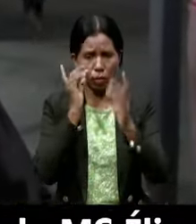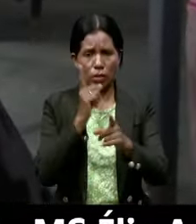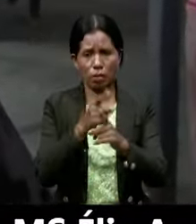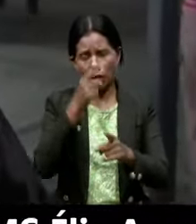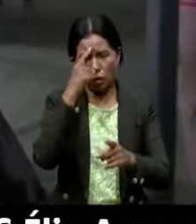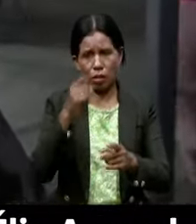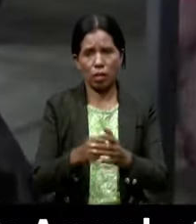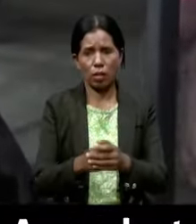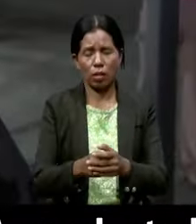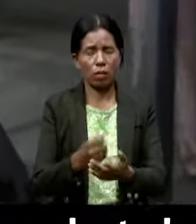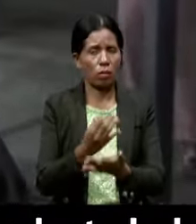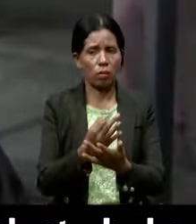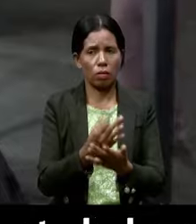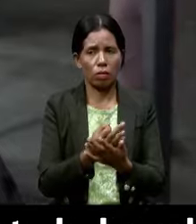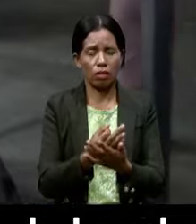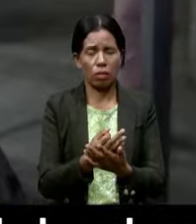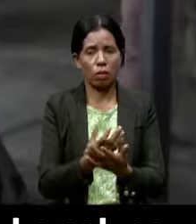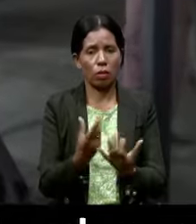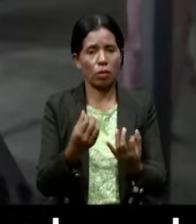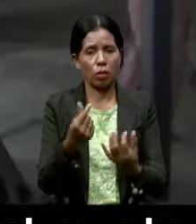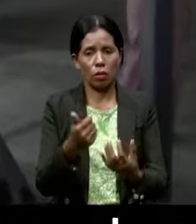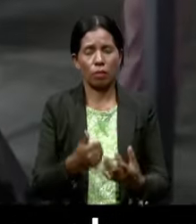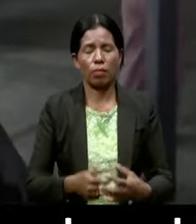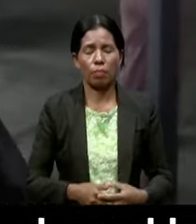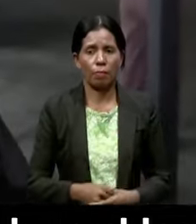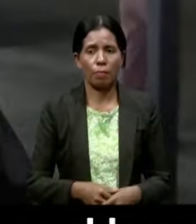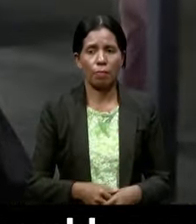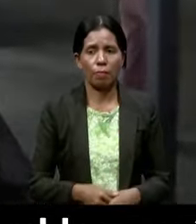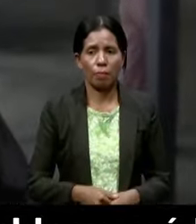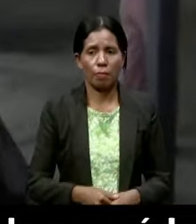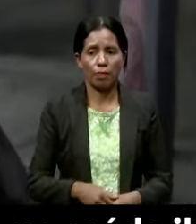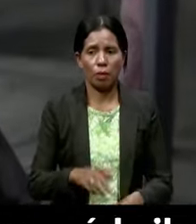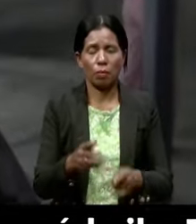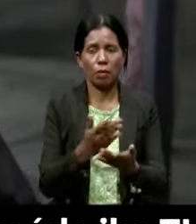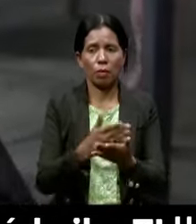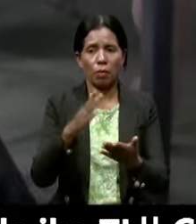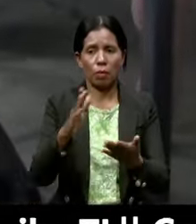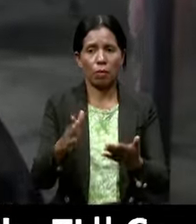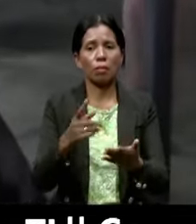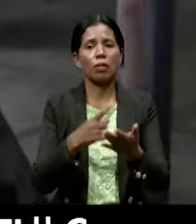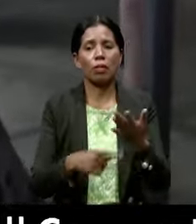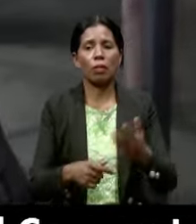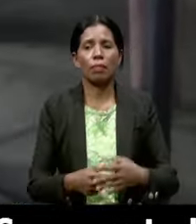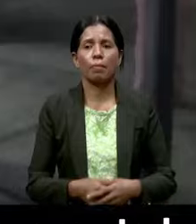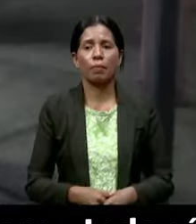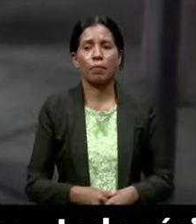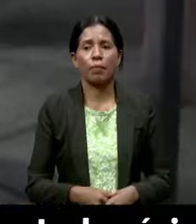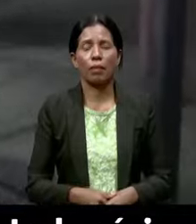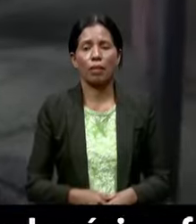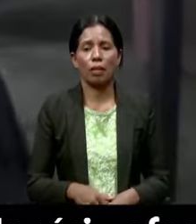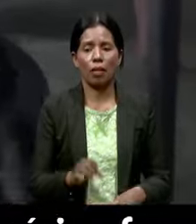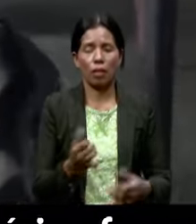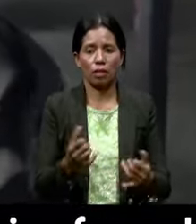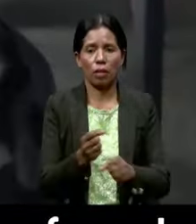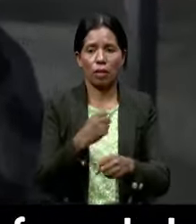minia pemasukan tipis. Emang mak menus ka mai sosa? Emang tuh sosa mak narseda. Tambah, buat nanti emang sok halu